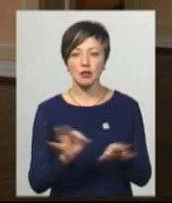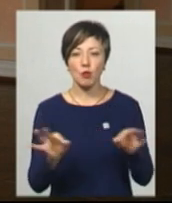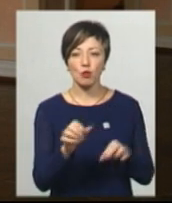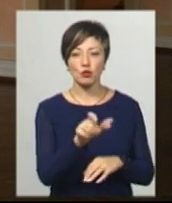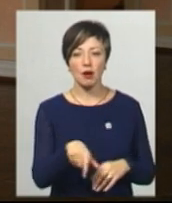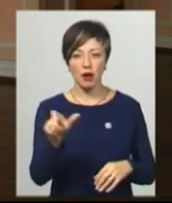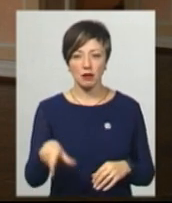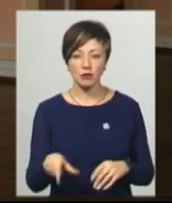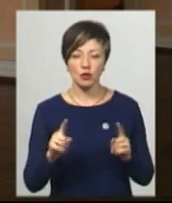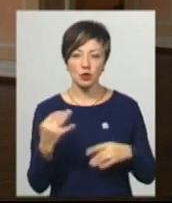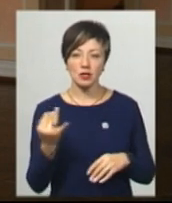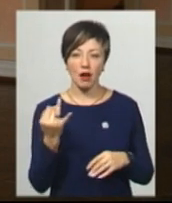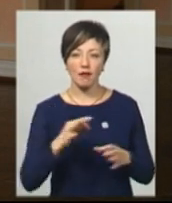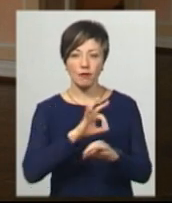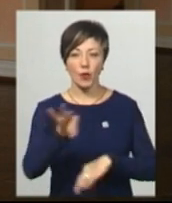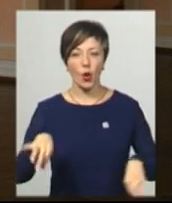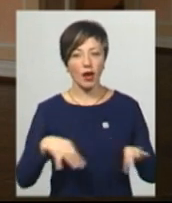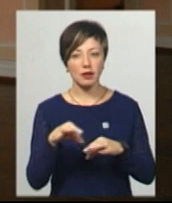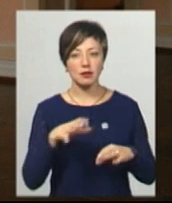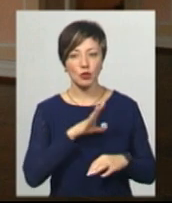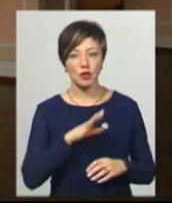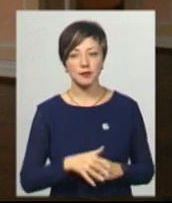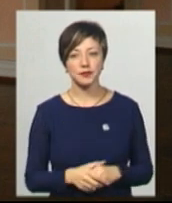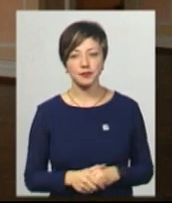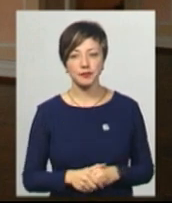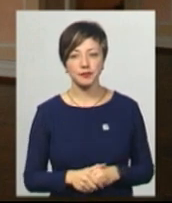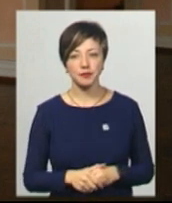музикантами. Це дуже цікаві проекти,